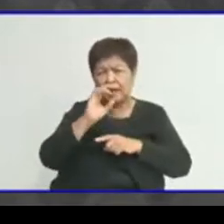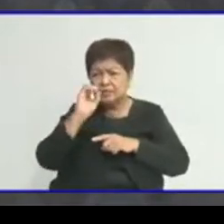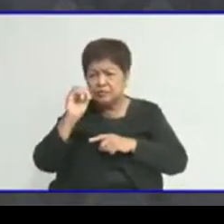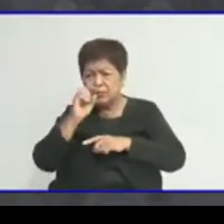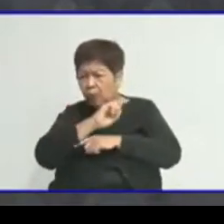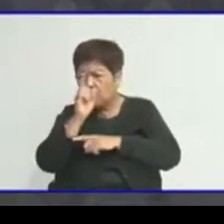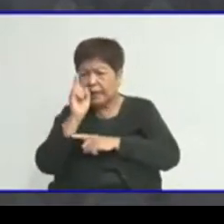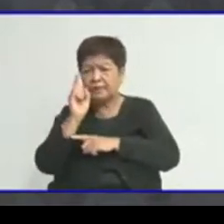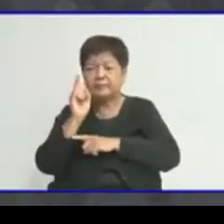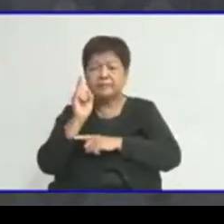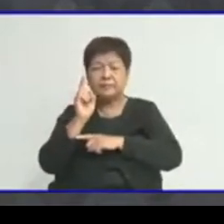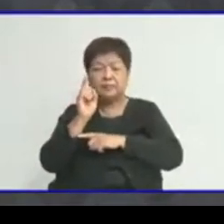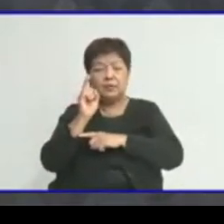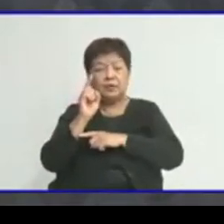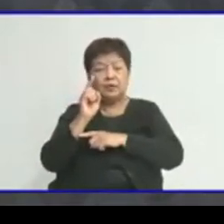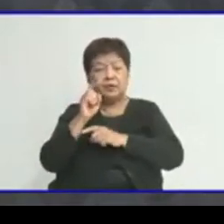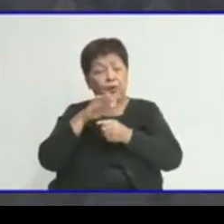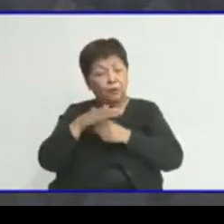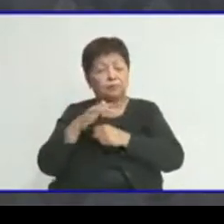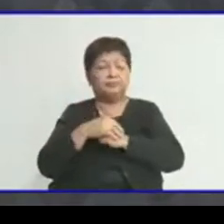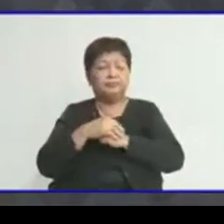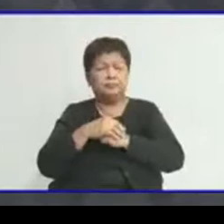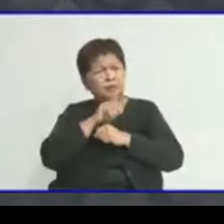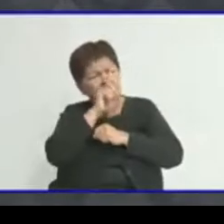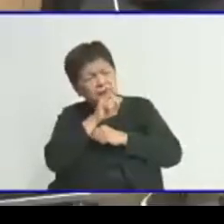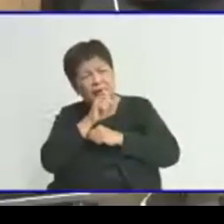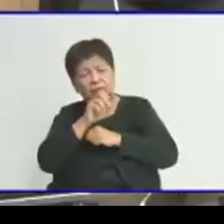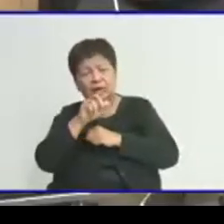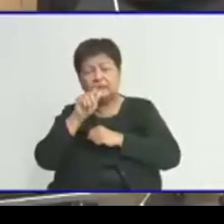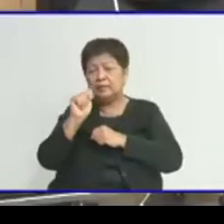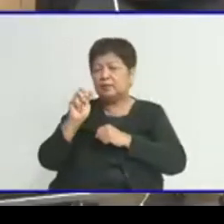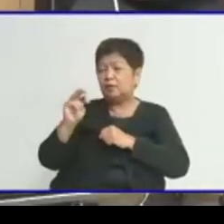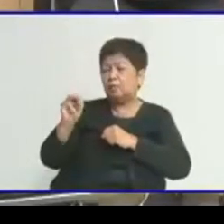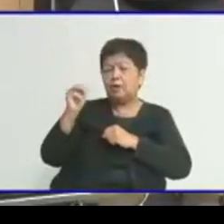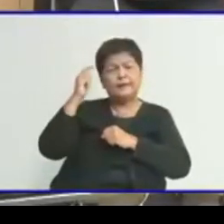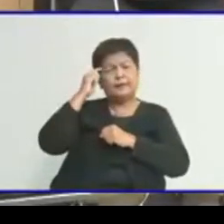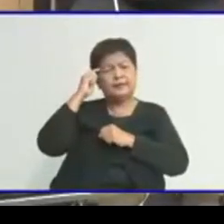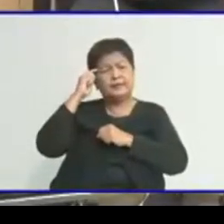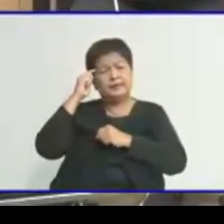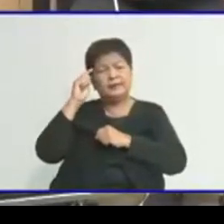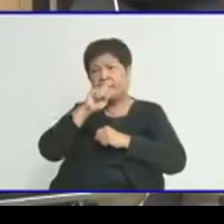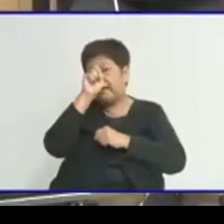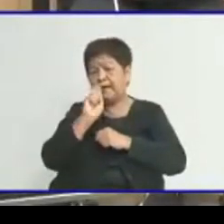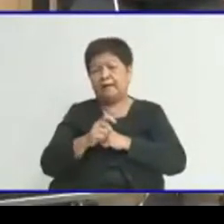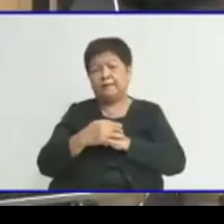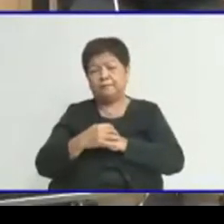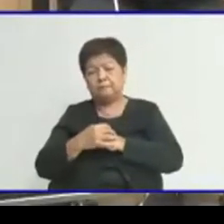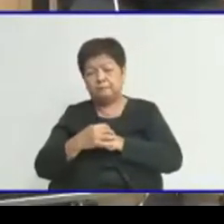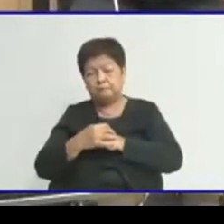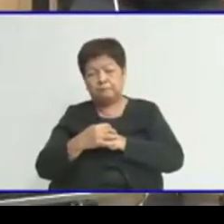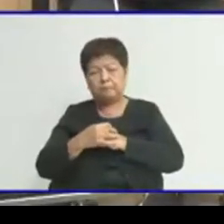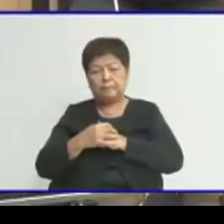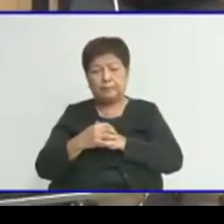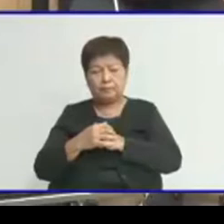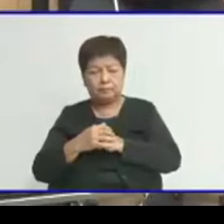นหรือเปล่า I think we should prepare the method and the procedure in advance, not just like waiting